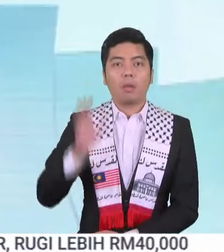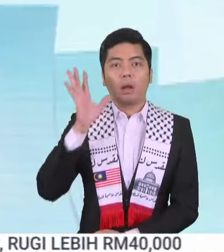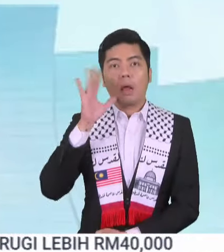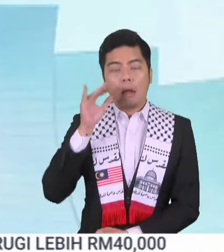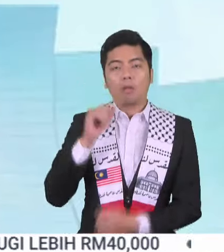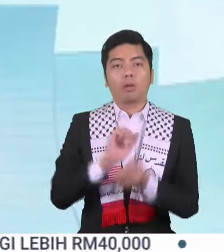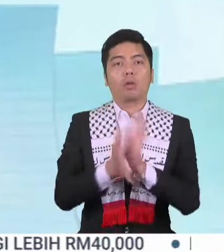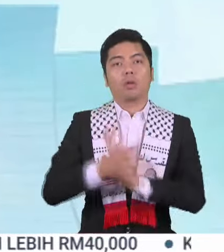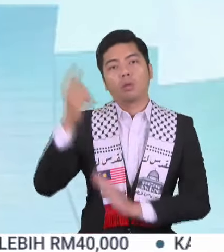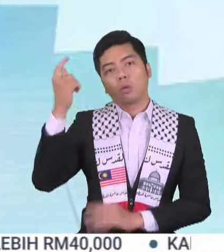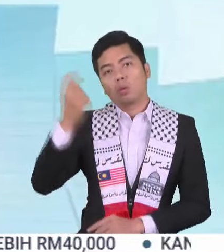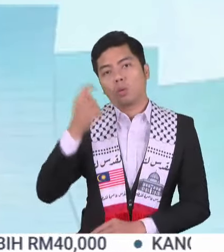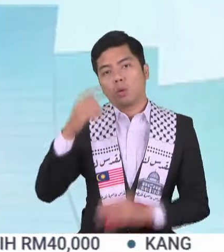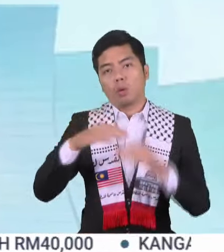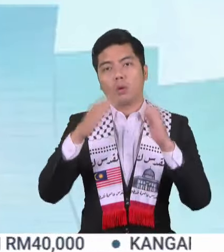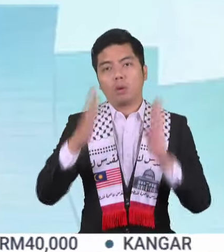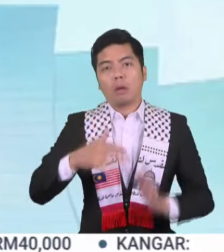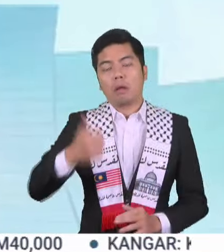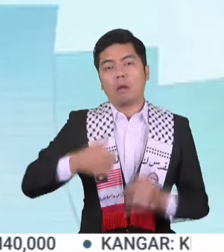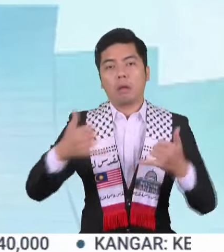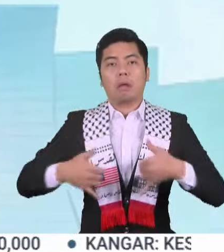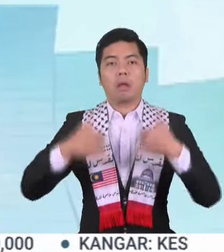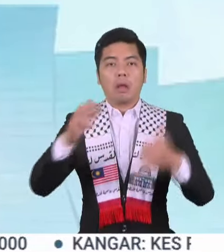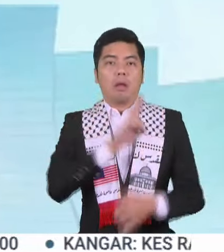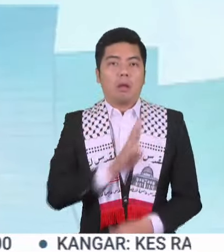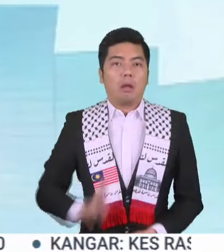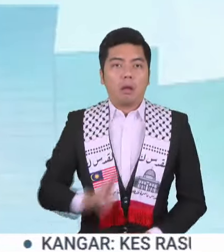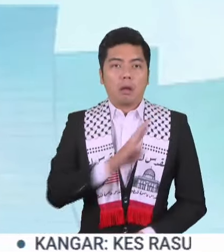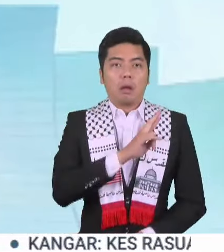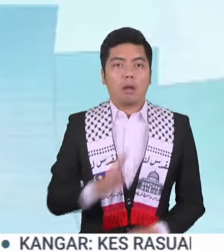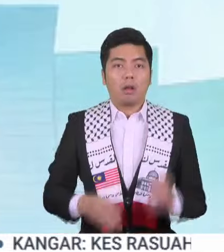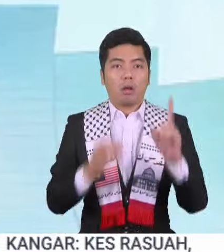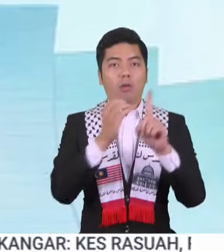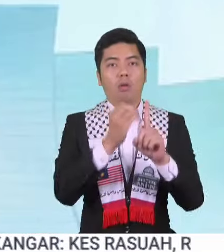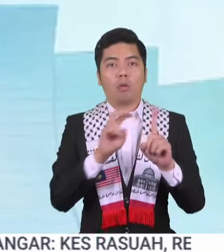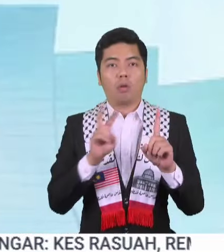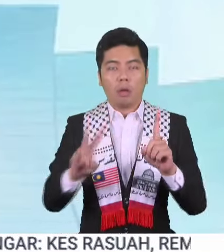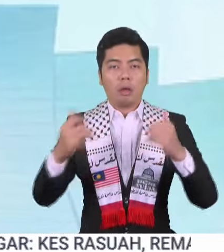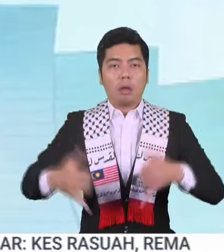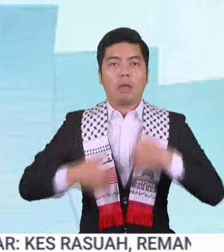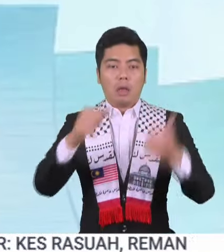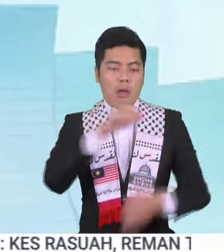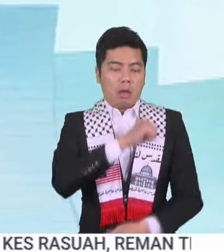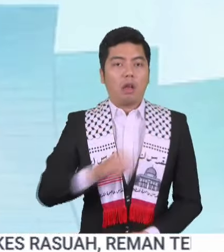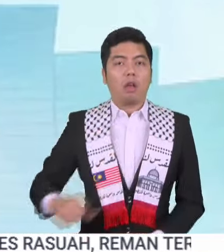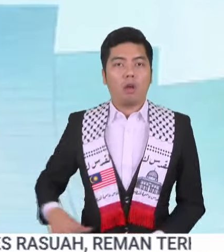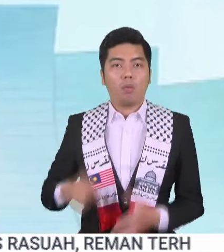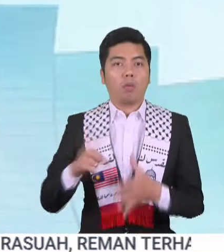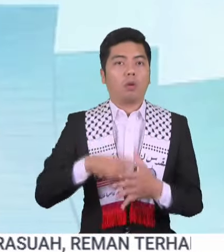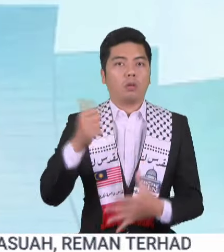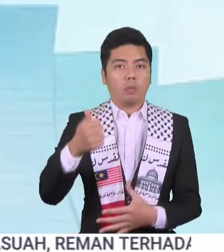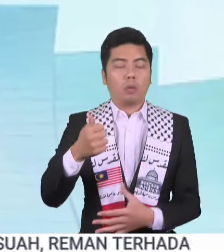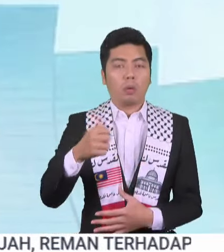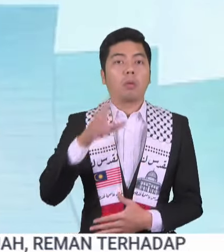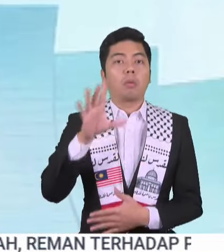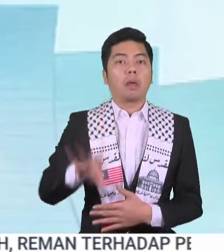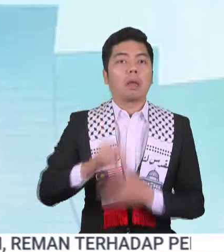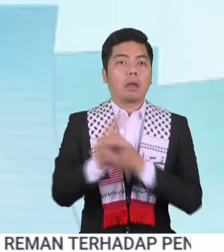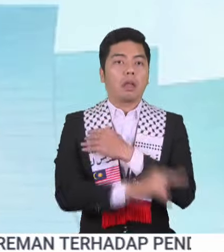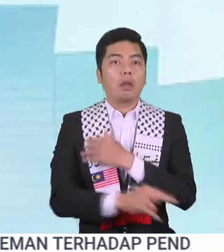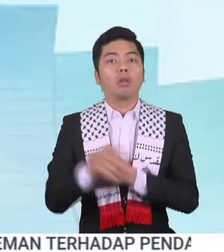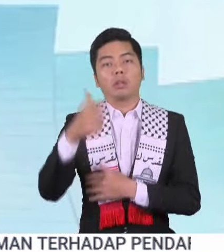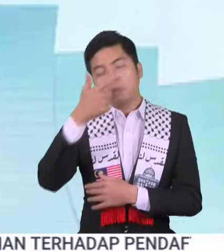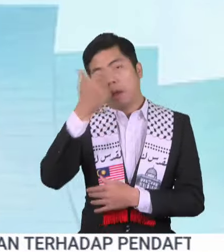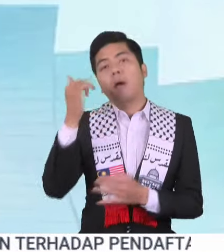Melaka menjadi tuan rumah kejohanan Piala Emas Raja-Raja Kelai ke-102 dan Piala Agong Oktober ini. Pemilihan negeri itu